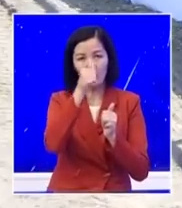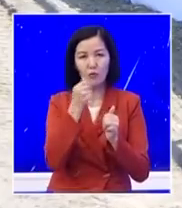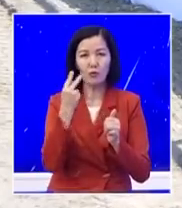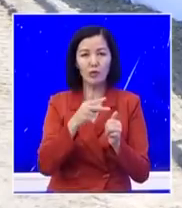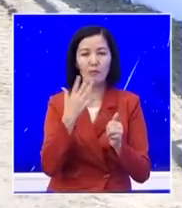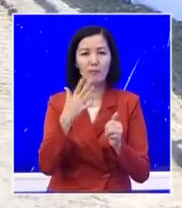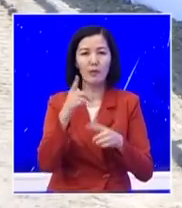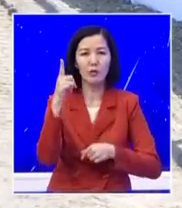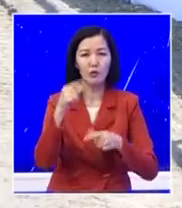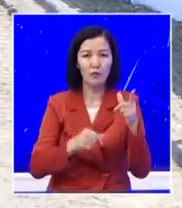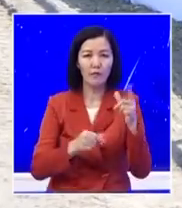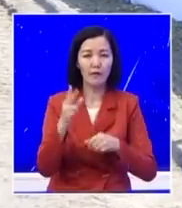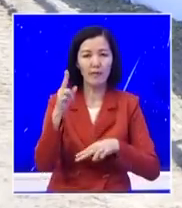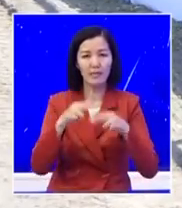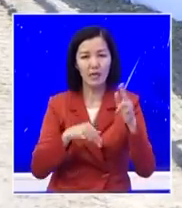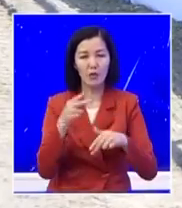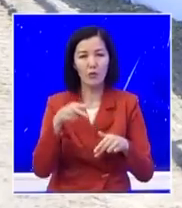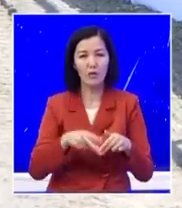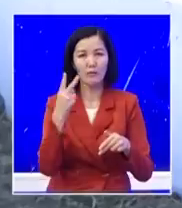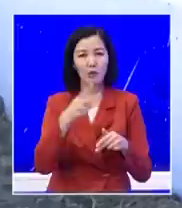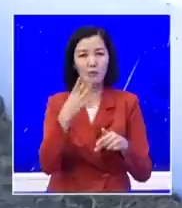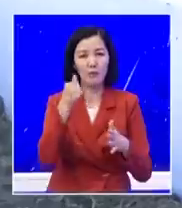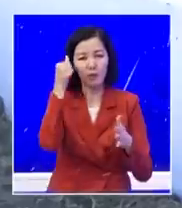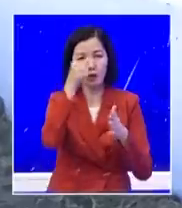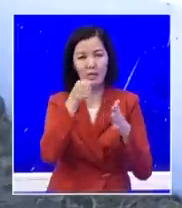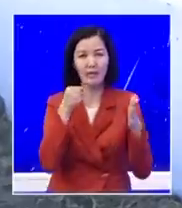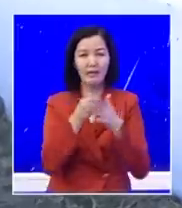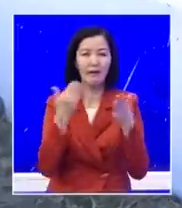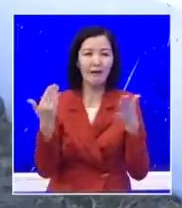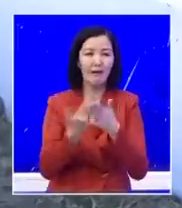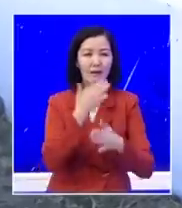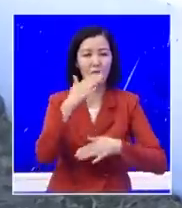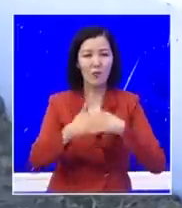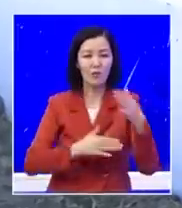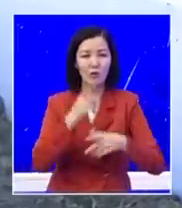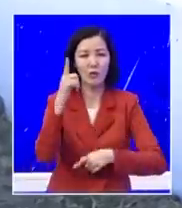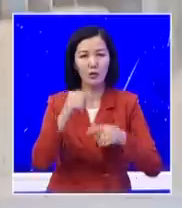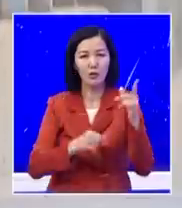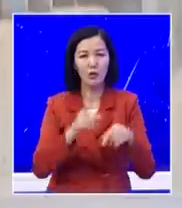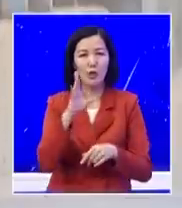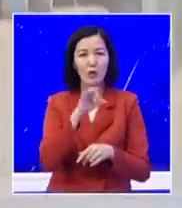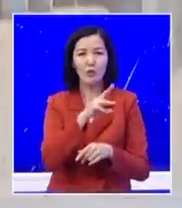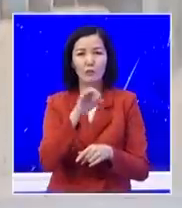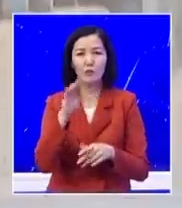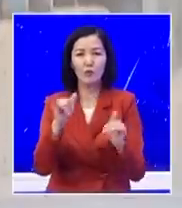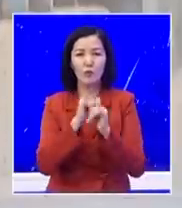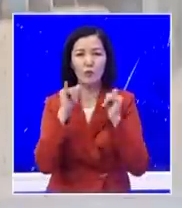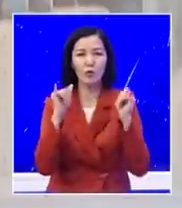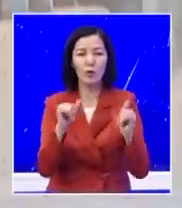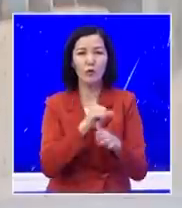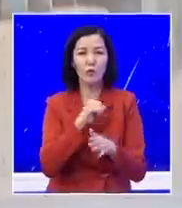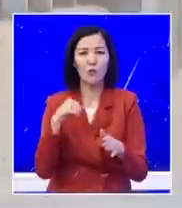25 сүт тауар фермасын салу, 2025 жылға қарай қайта өңделген сүтті 500 мың тоннаға ұлғайту